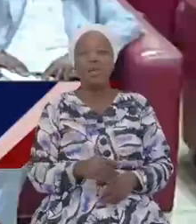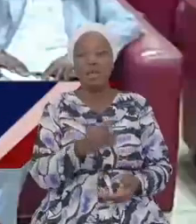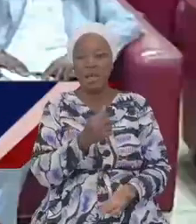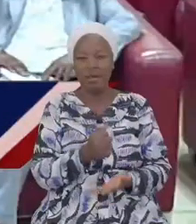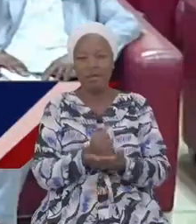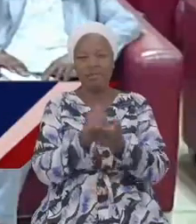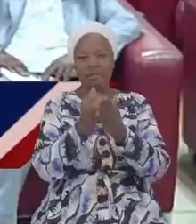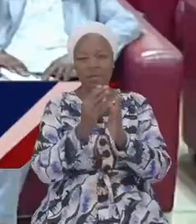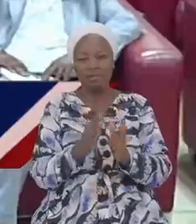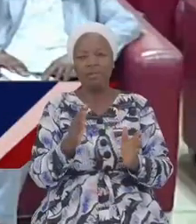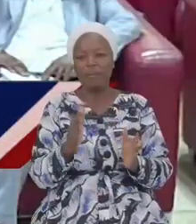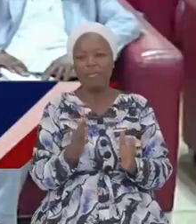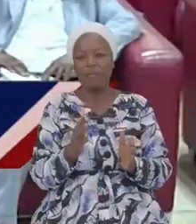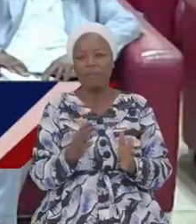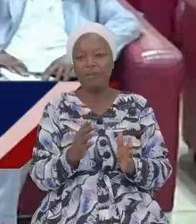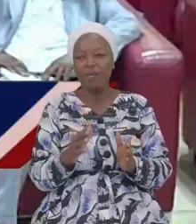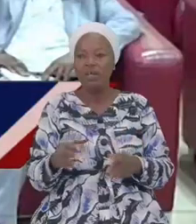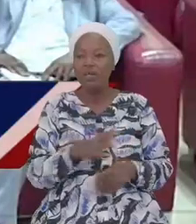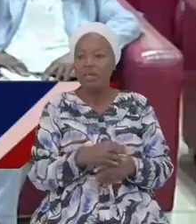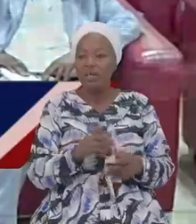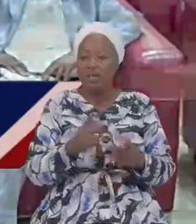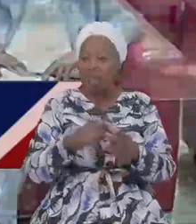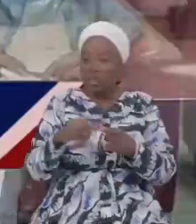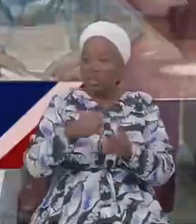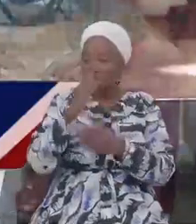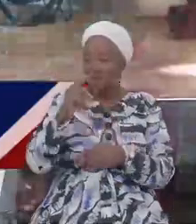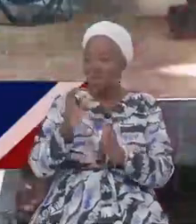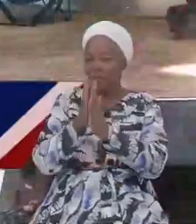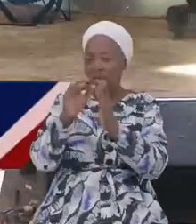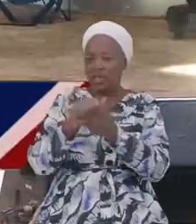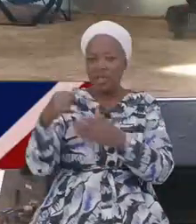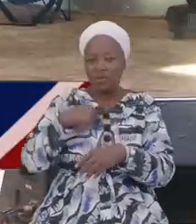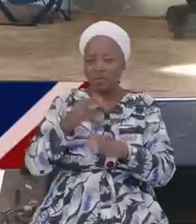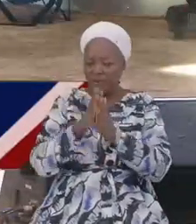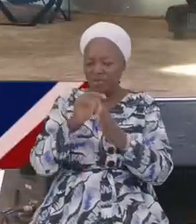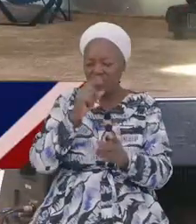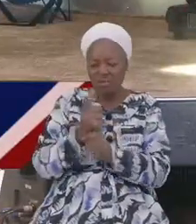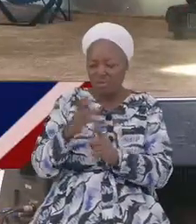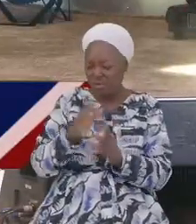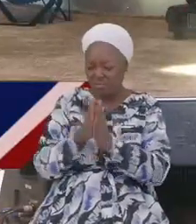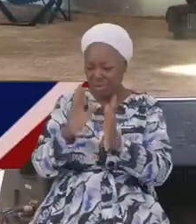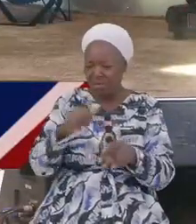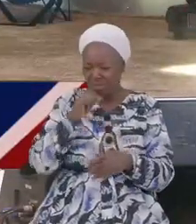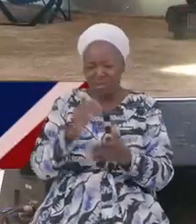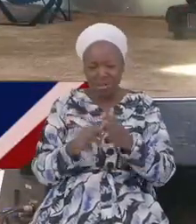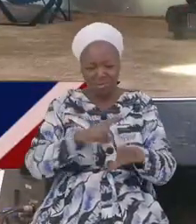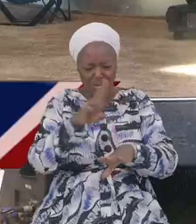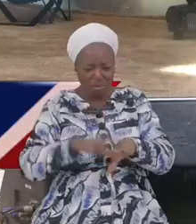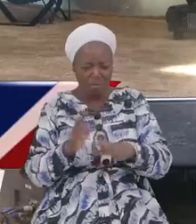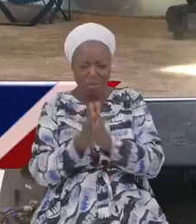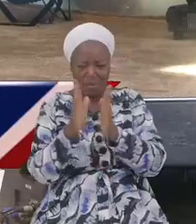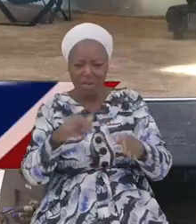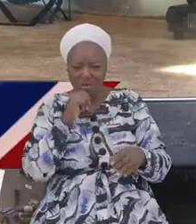La prière que nous faisons, ce n'est pas la prière basse, ce n'est pas la prière ordinaire, ce n'est pas la prière habituelle, ce n'est pas la